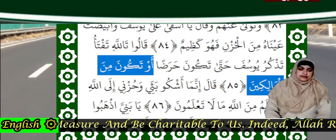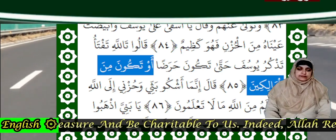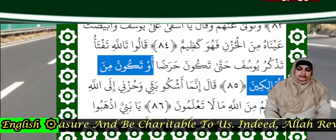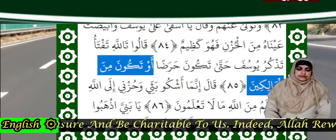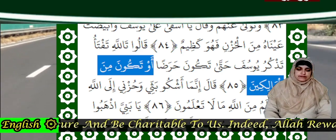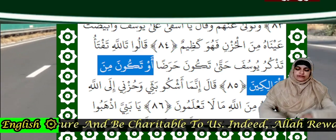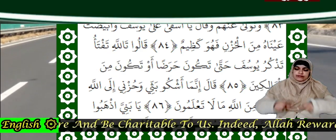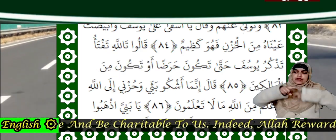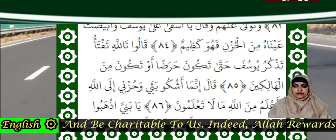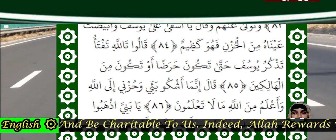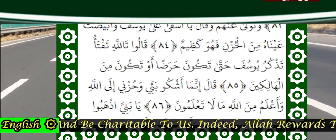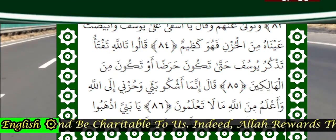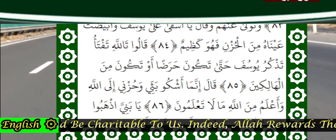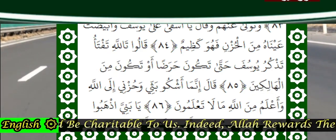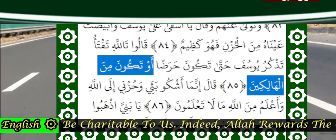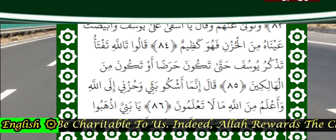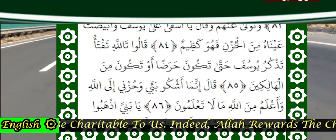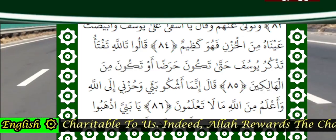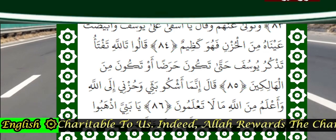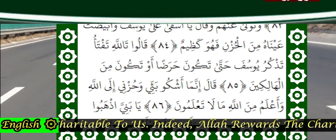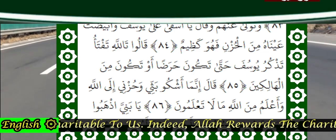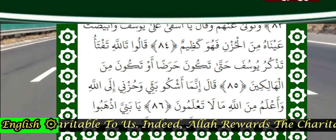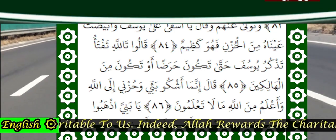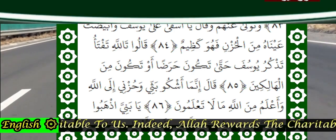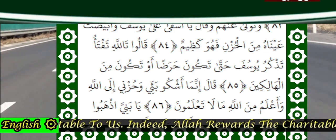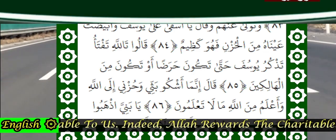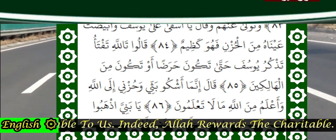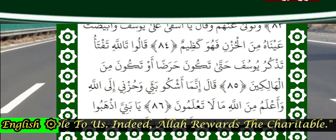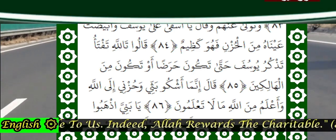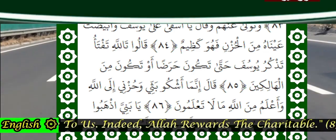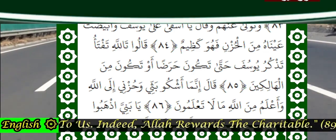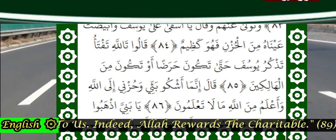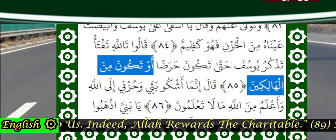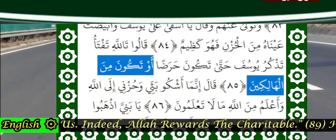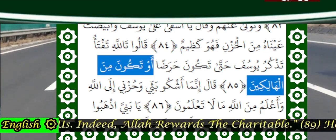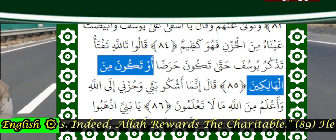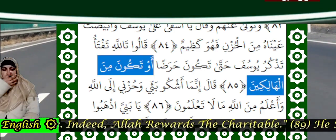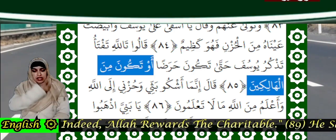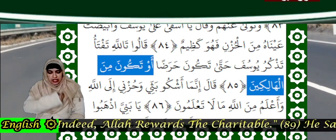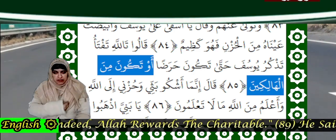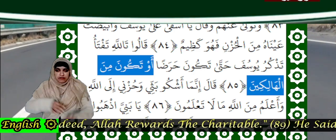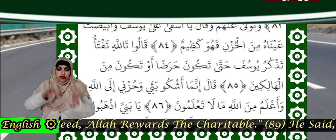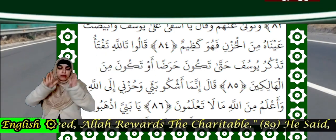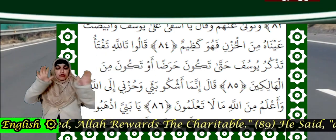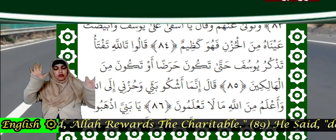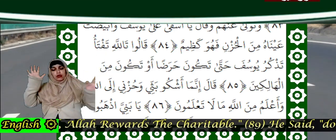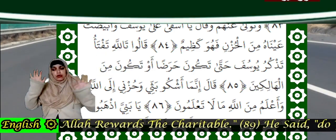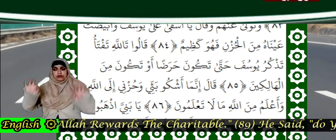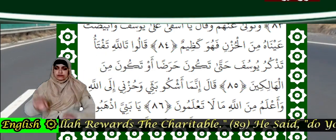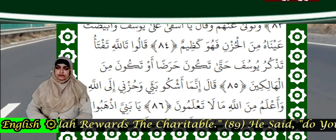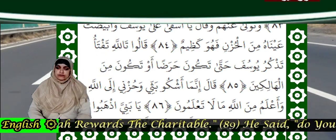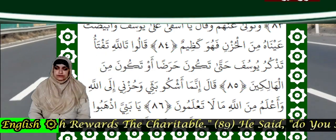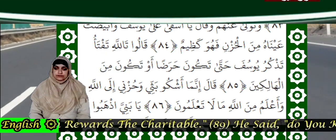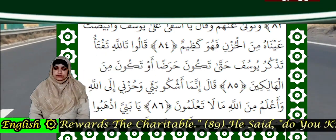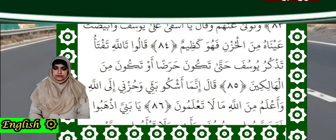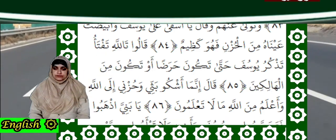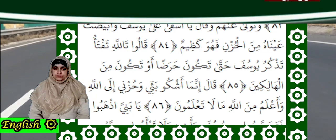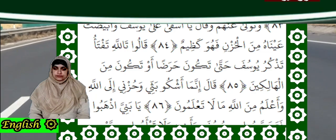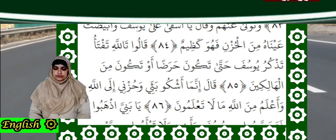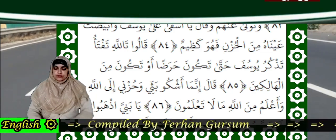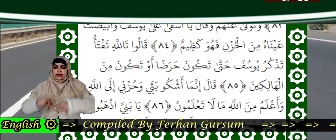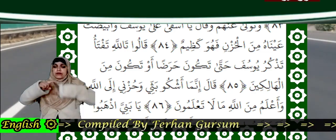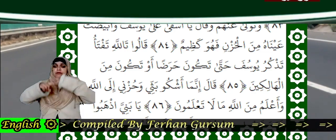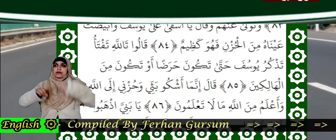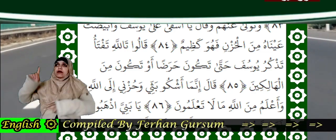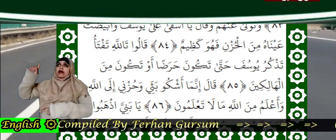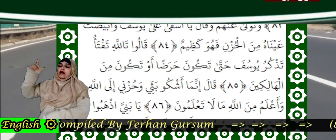جدتون حرضا دعاتي هذا جد وتكون من الهالكين دعاء رحمت هذا جد وإذا سمر